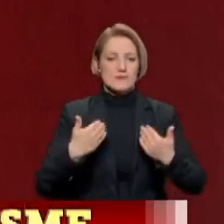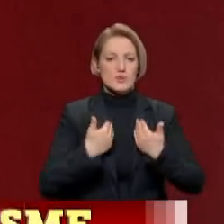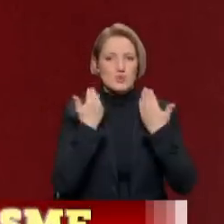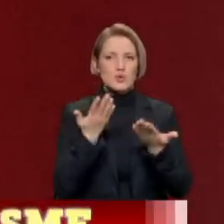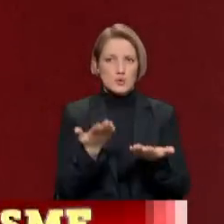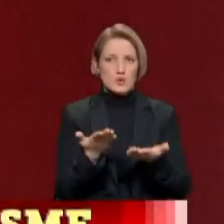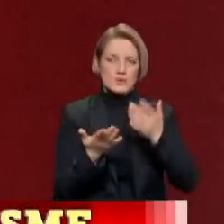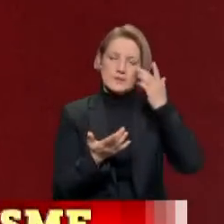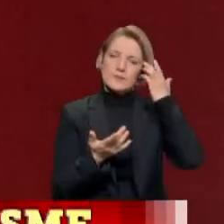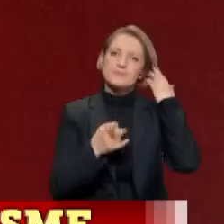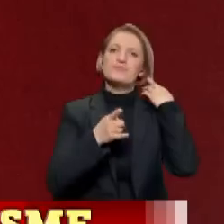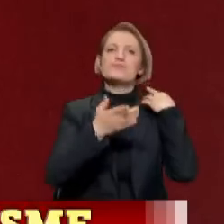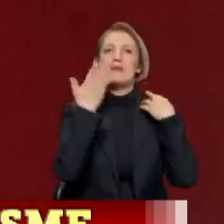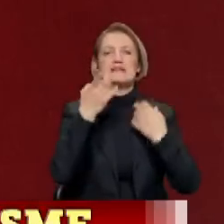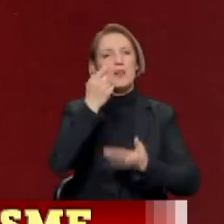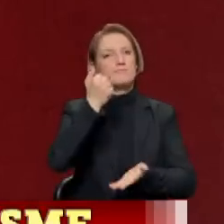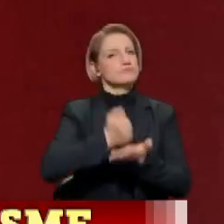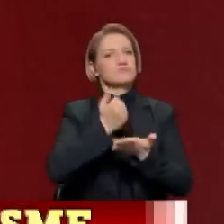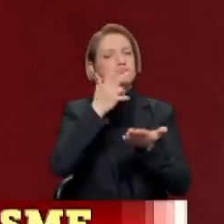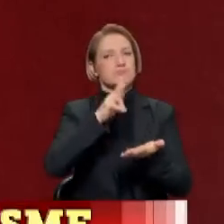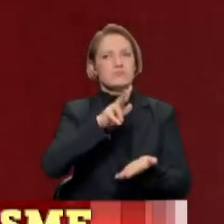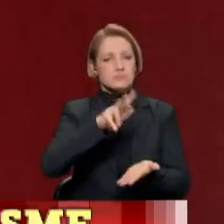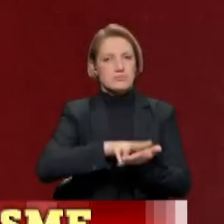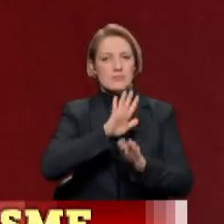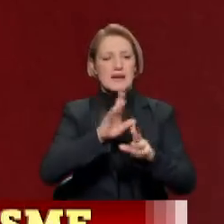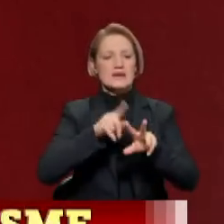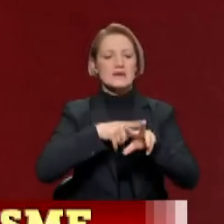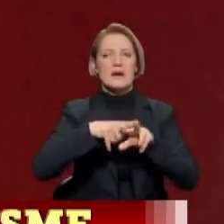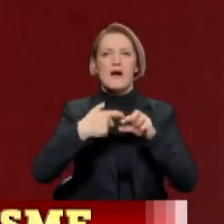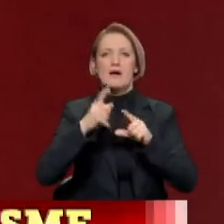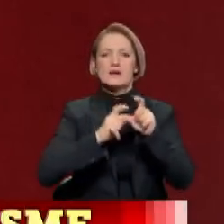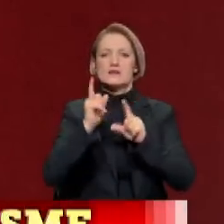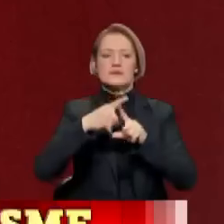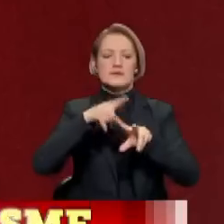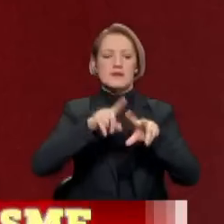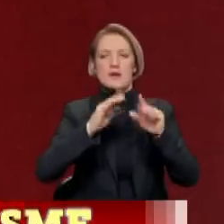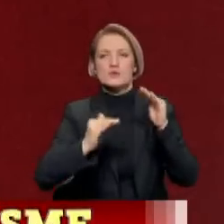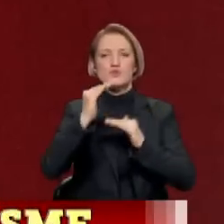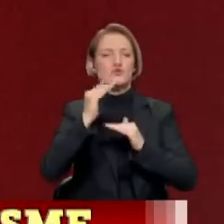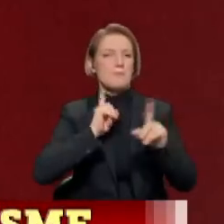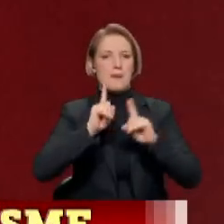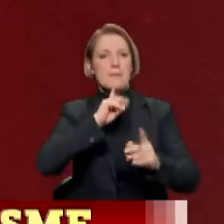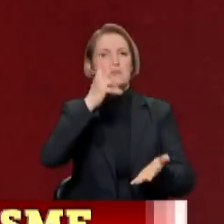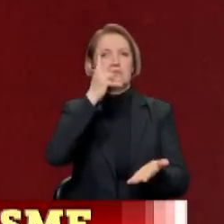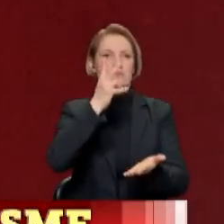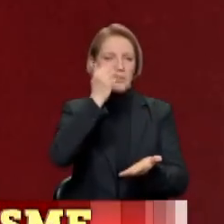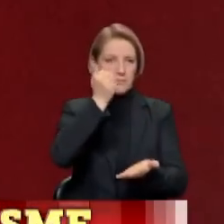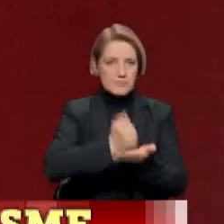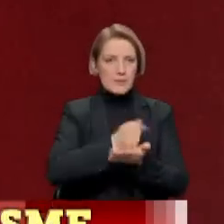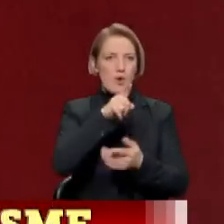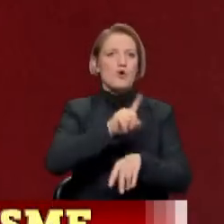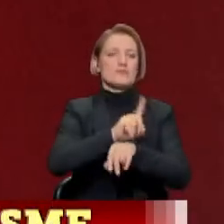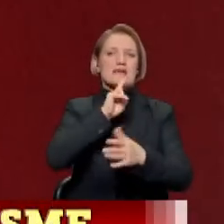hukuksal dayanağı olmayan kararı onadı diyelim. Yargıtay'a gittik. Evet. Yargıtay da onadı, kesinleşmiş oluyor.